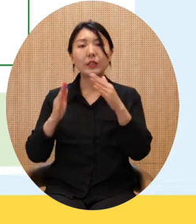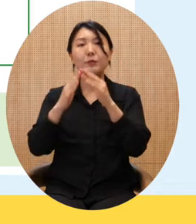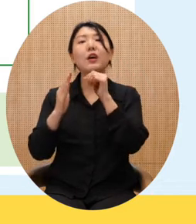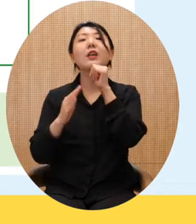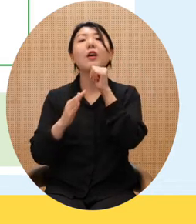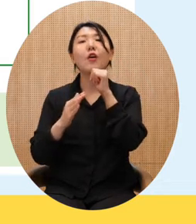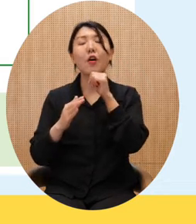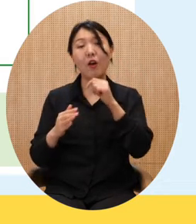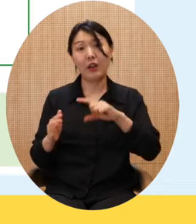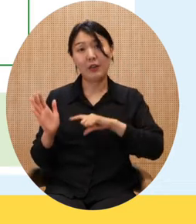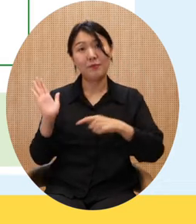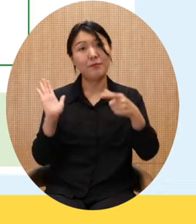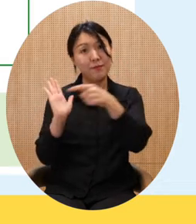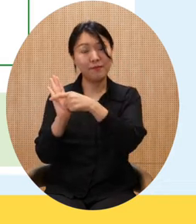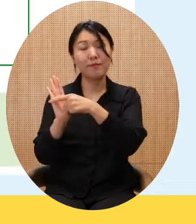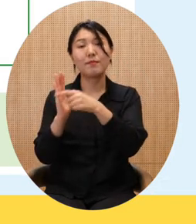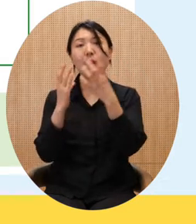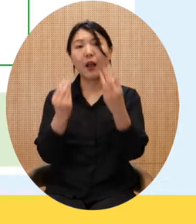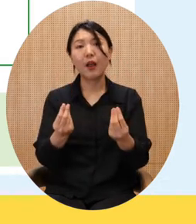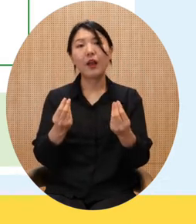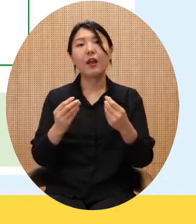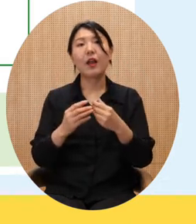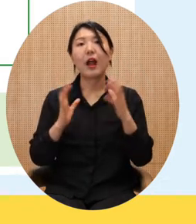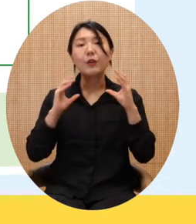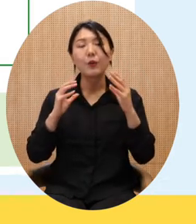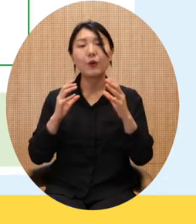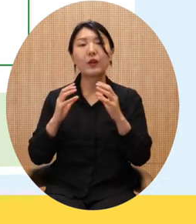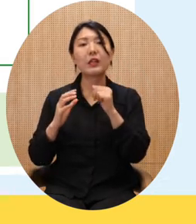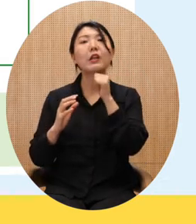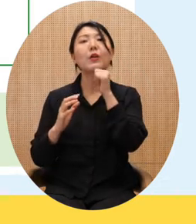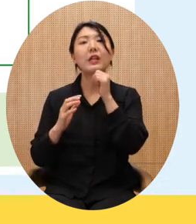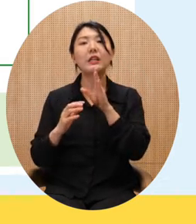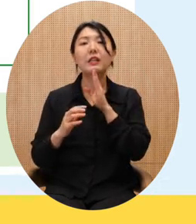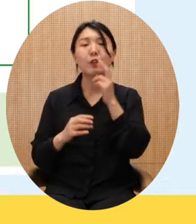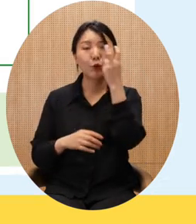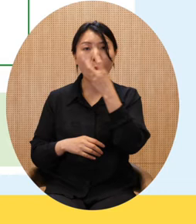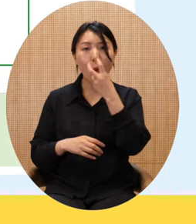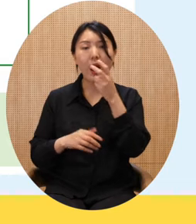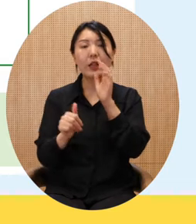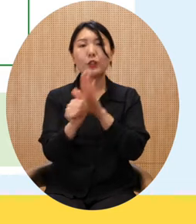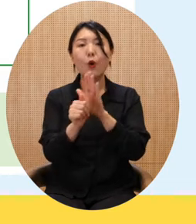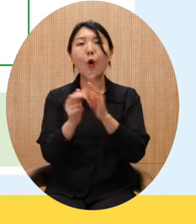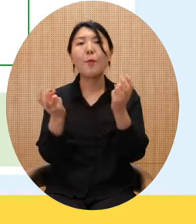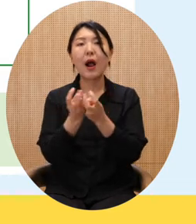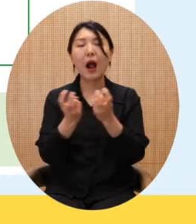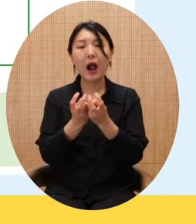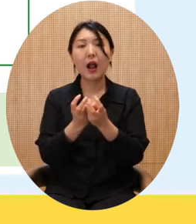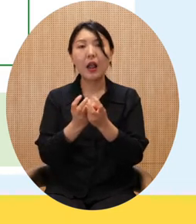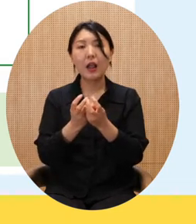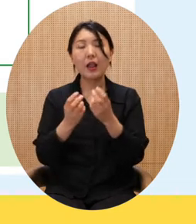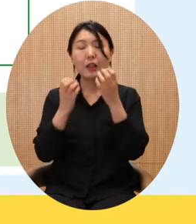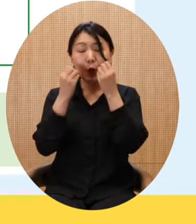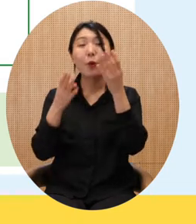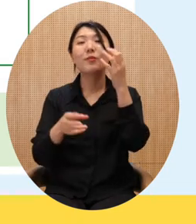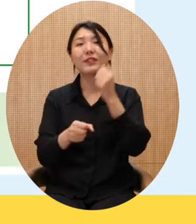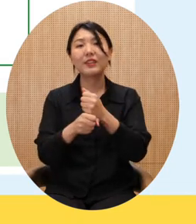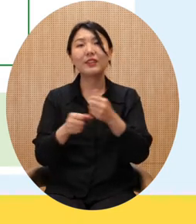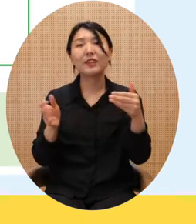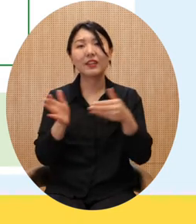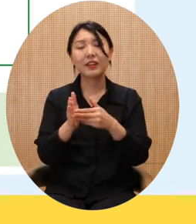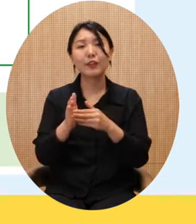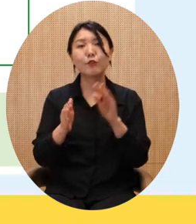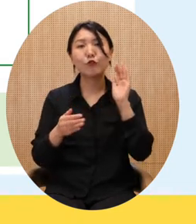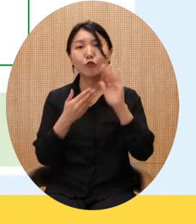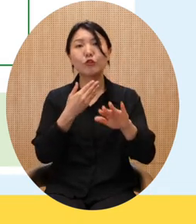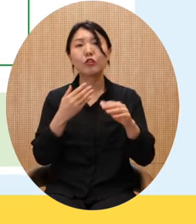명시하였고요. 아동 주거빈곤에 대한 실태조사와 지원 방안 모색을 신설하였습니다. 이후 경기도는